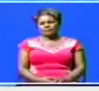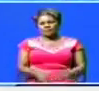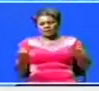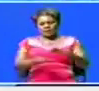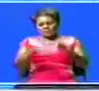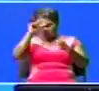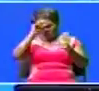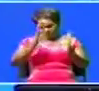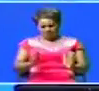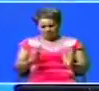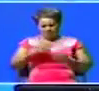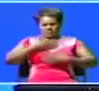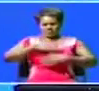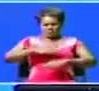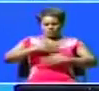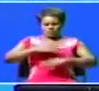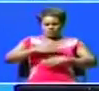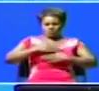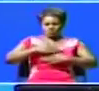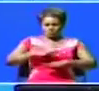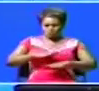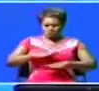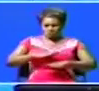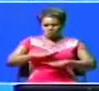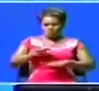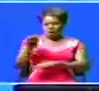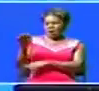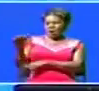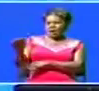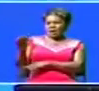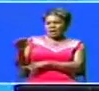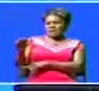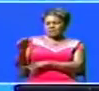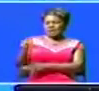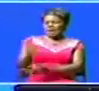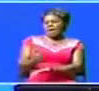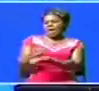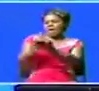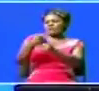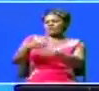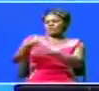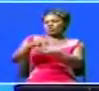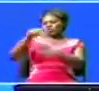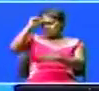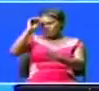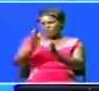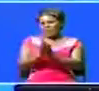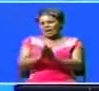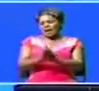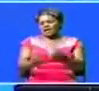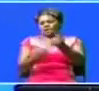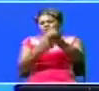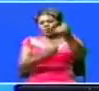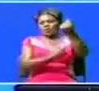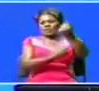Naibu gavana wa kaunti ya Samburu Julius Lesseto ametoa wito wa msaada kwa serikali kuu na wahisani kutokana na hali